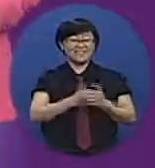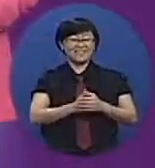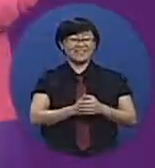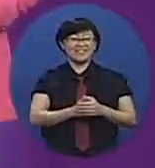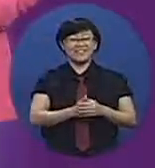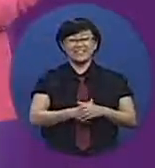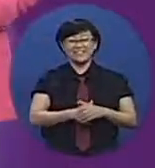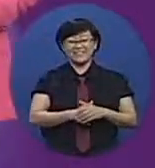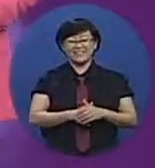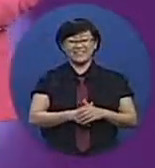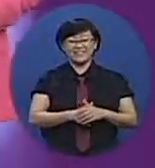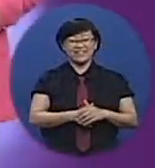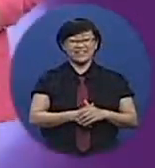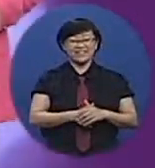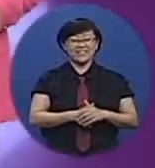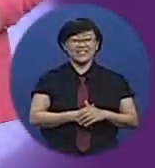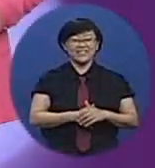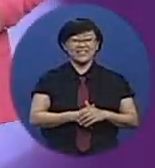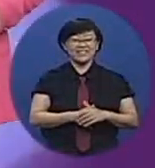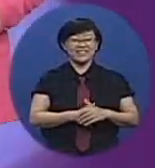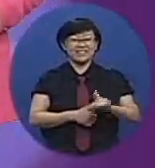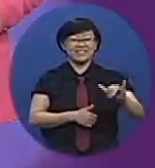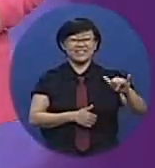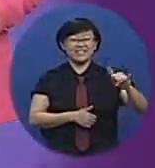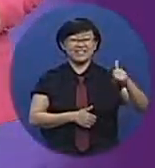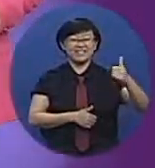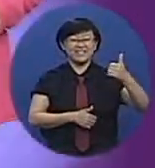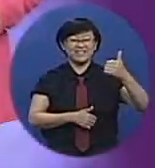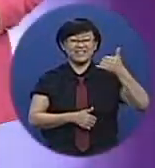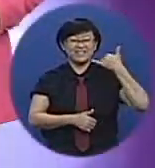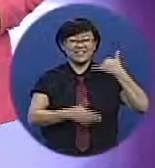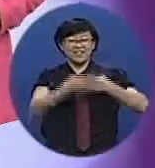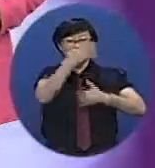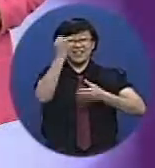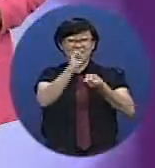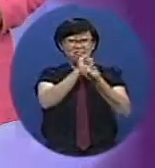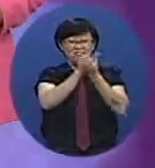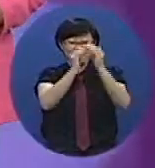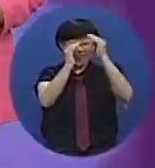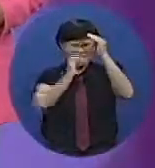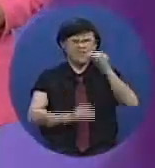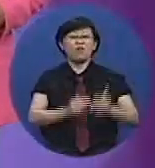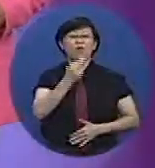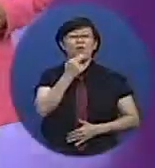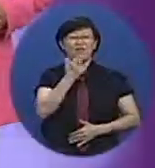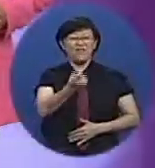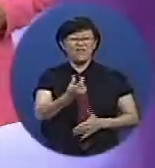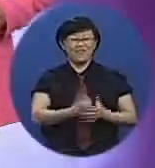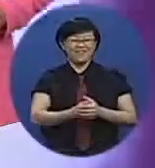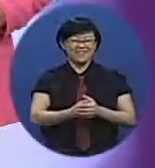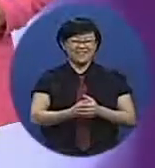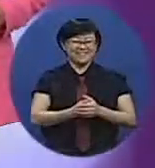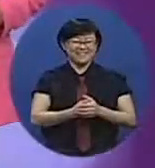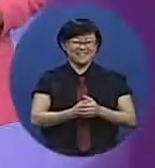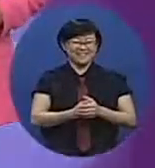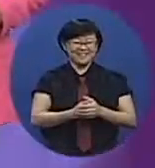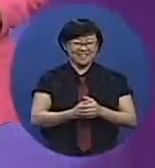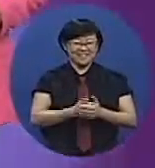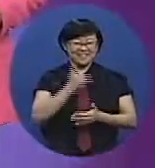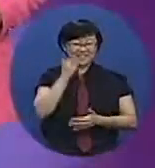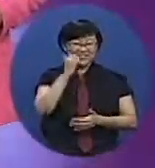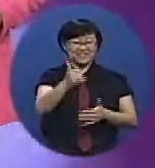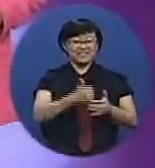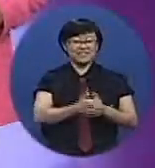그래갖고. 네. 전화, 오늘은 본께 누가 할미꽃 노래 하신 분들이 안 계시구만요. 어, 예, 예, 예. 네, 그래서 전화를